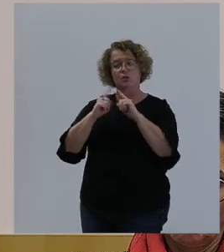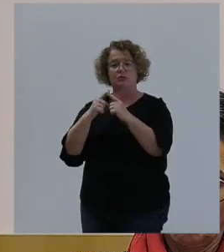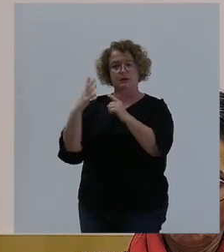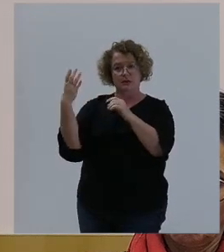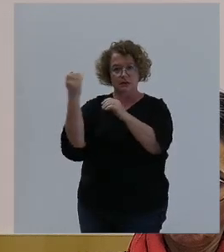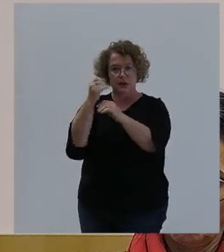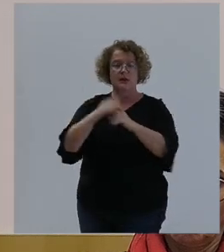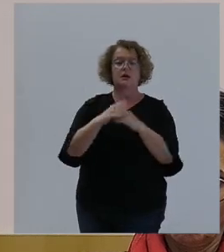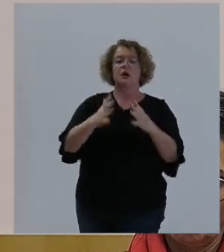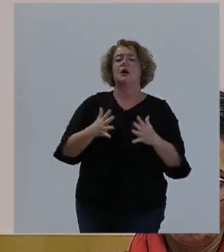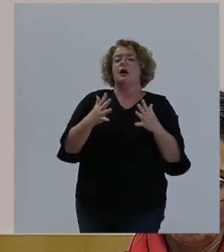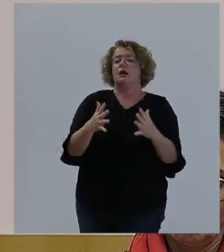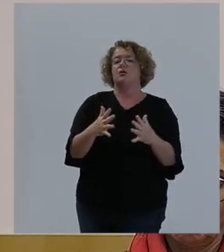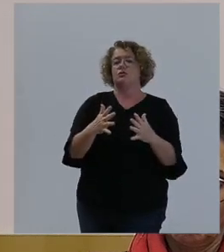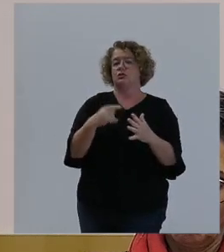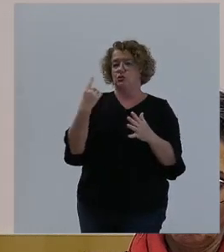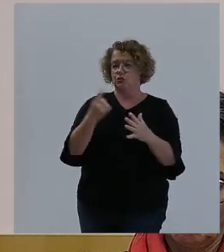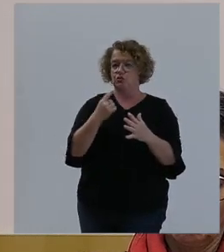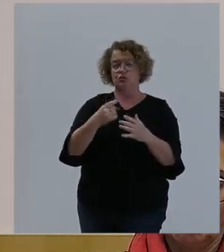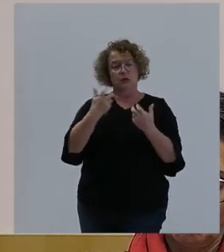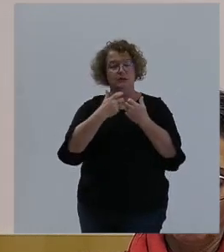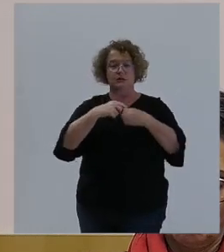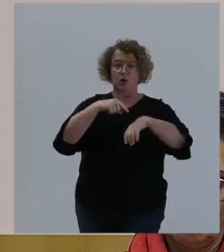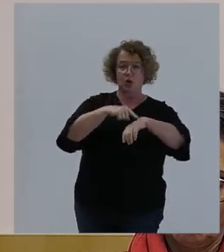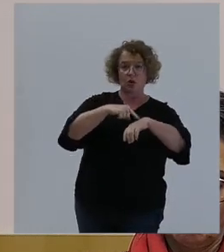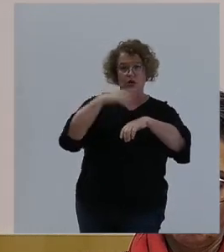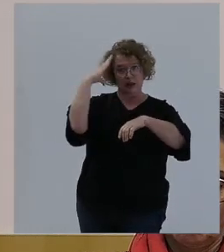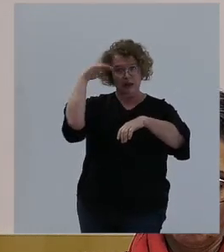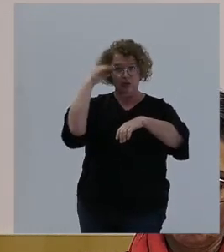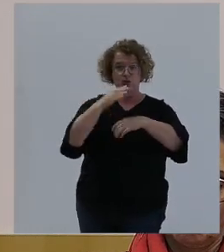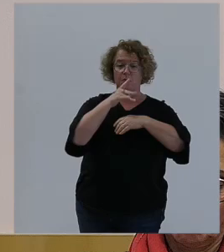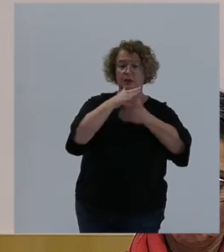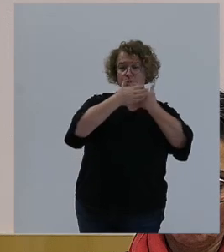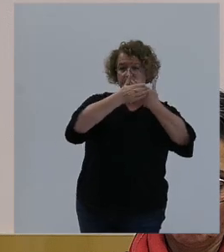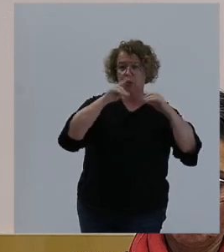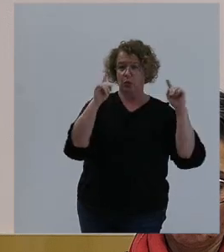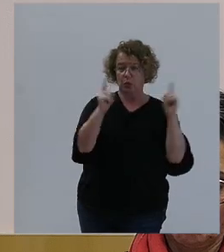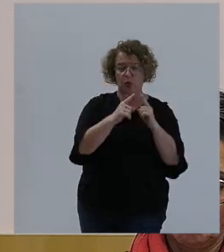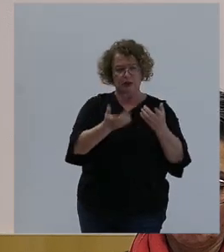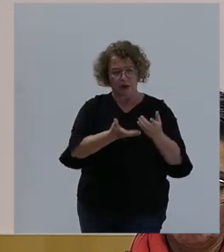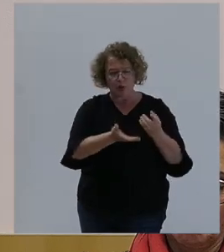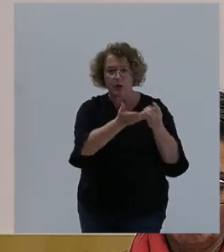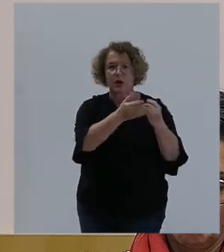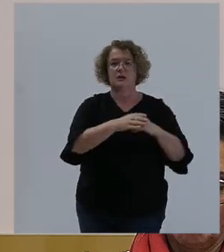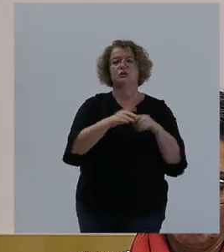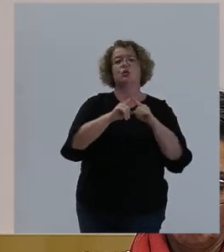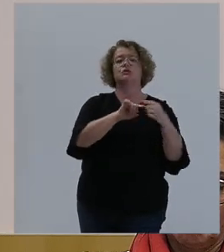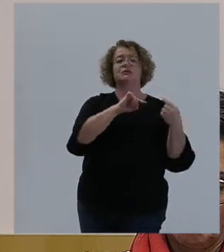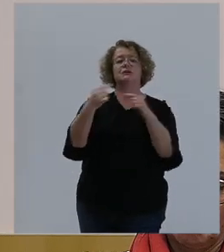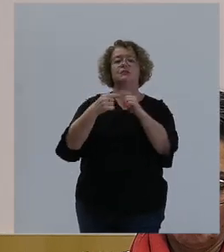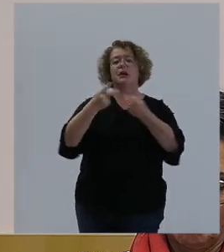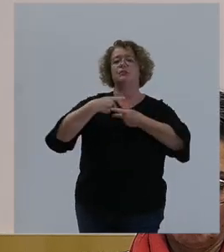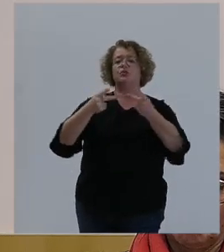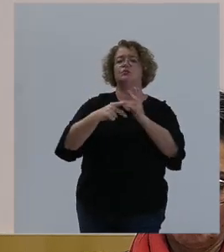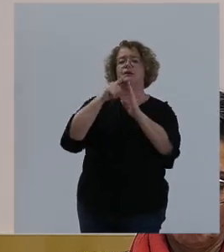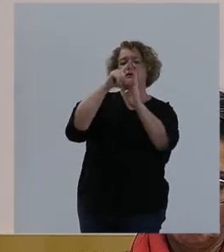pas se résoudre à voir des étudiants échouer par manque de temps à consacrer à leurs études et contribuer au débat public et législatif sur les mesures à prendre